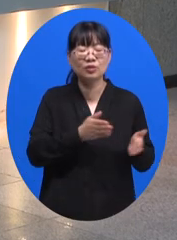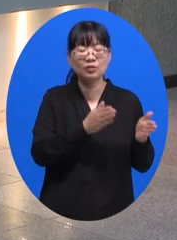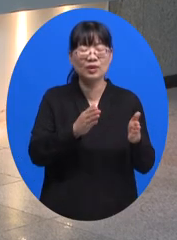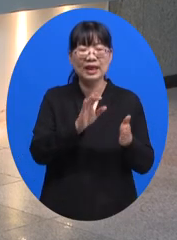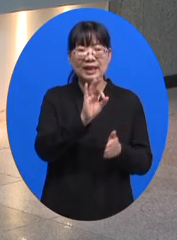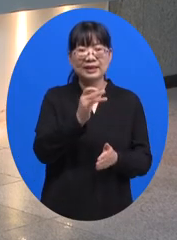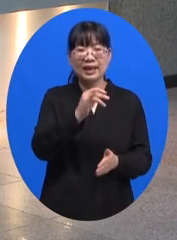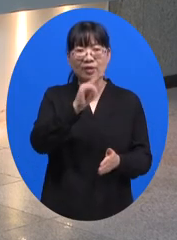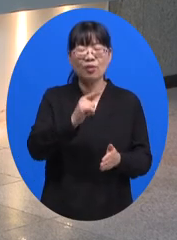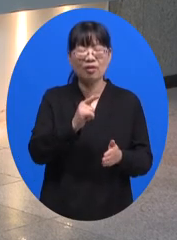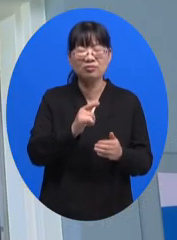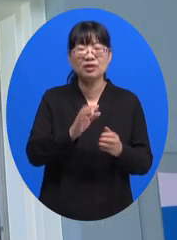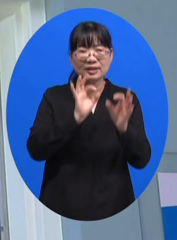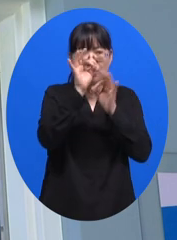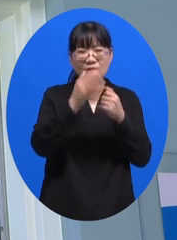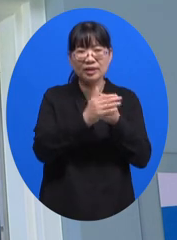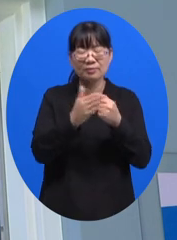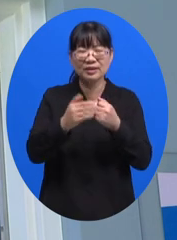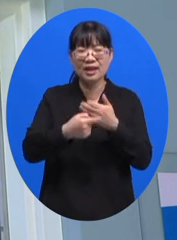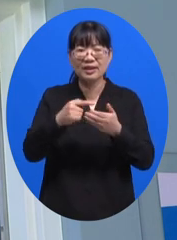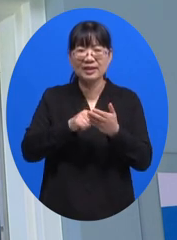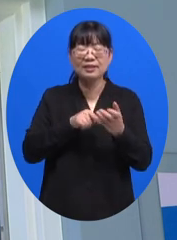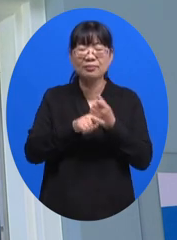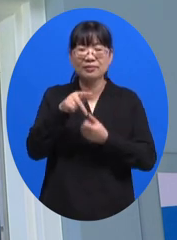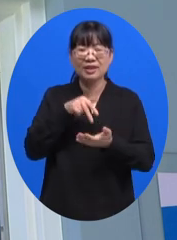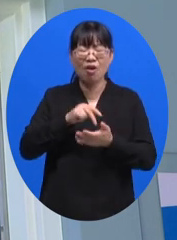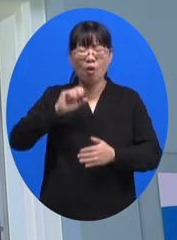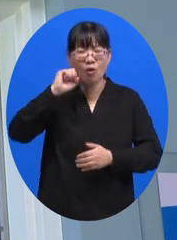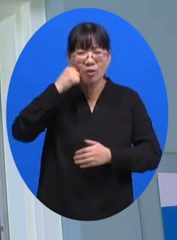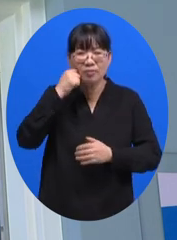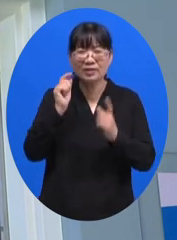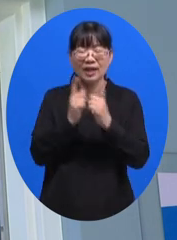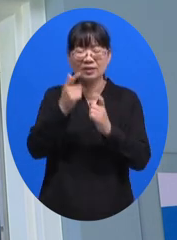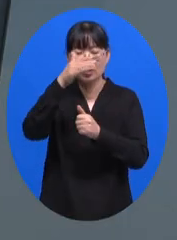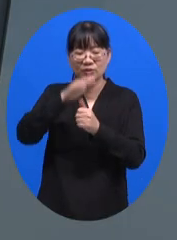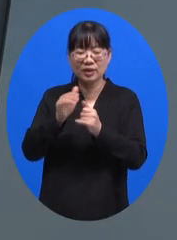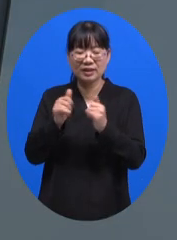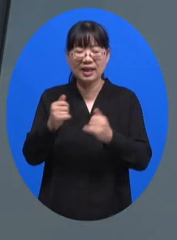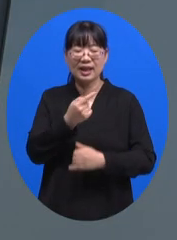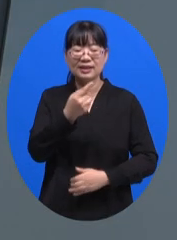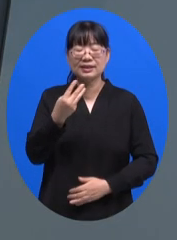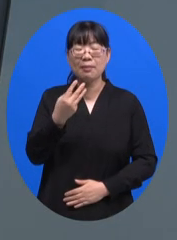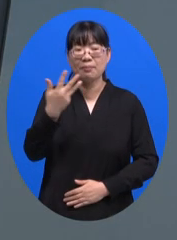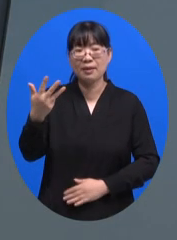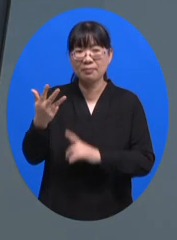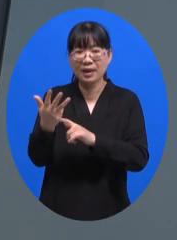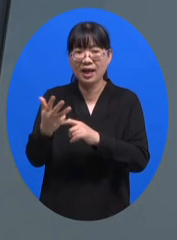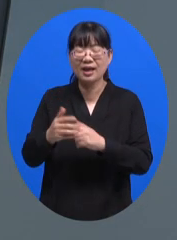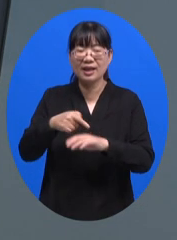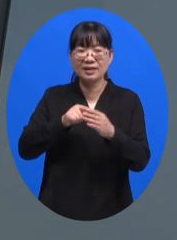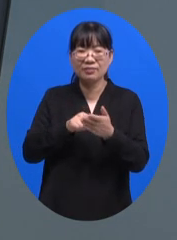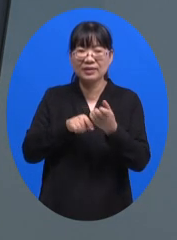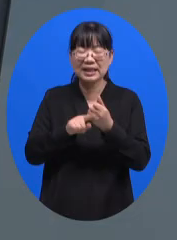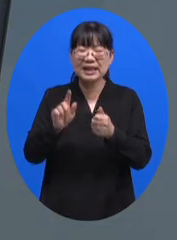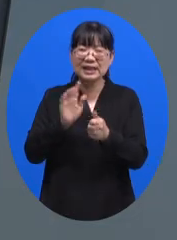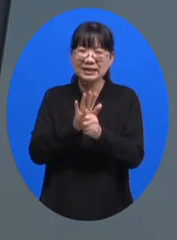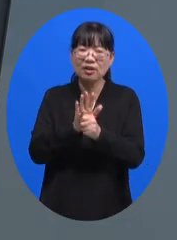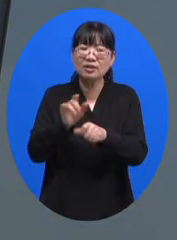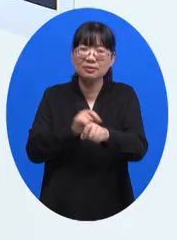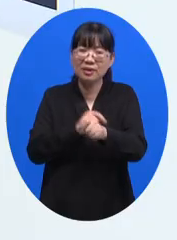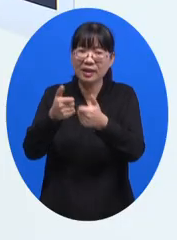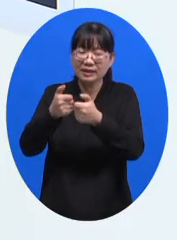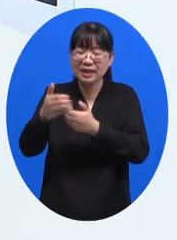경기도는 이태원 참사로 심리적 어려움을 겪는 청소년을 대상으로 1388 심리지원 특별상담실을 운영